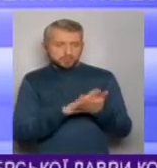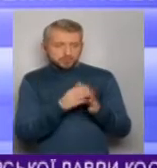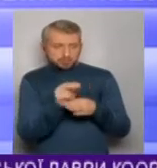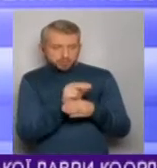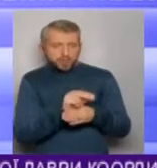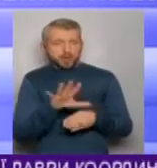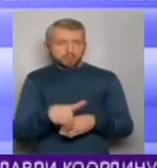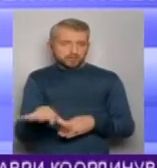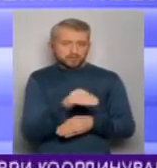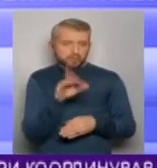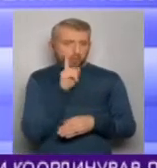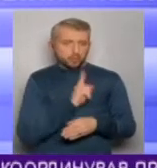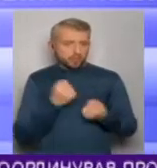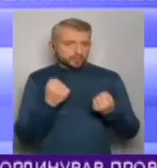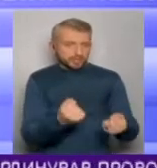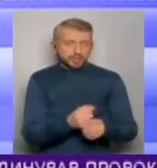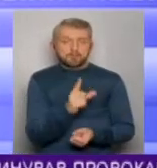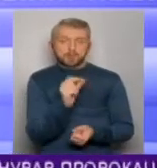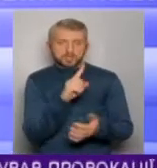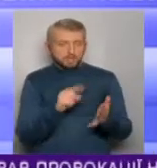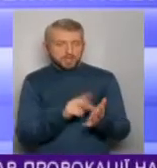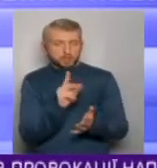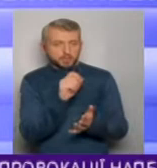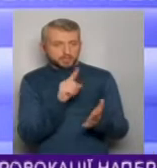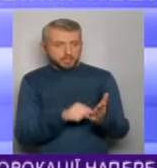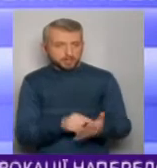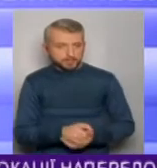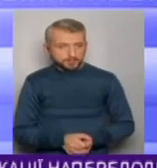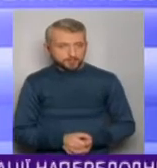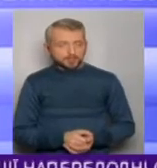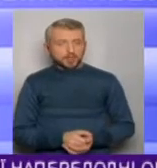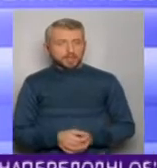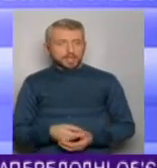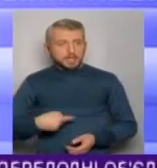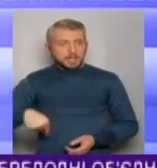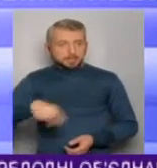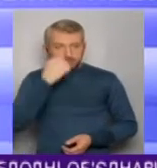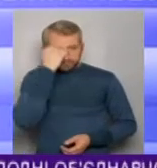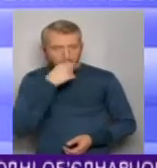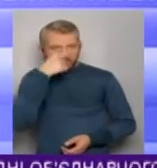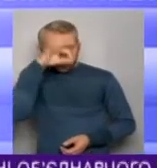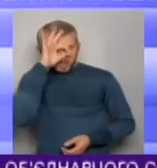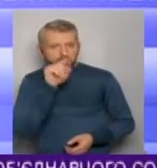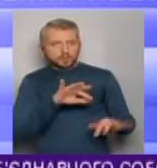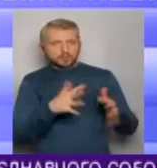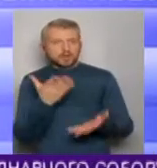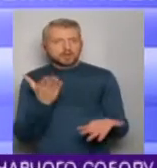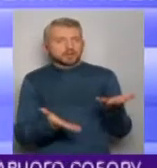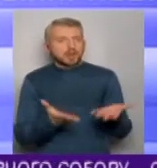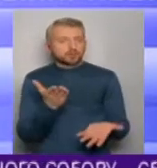всі зручно рухатися. Це перше питання. По-друге питання, значить, ми дякуємо поліції в тій ситуації, якщо